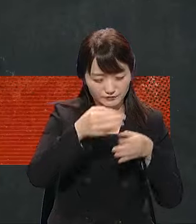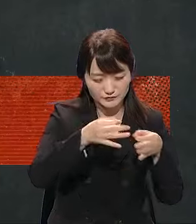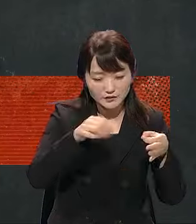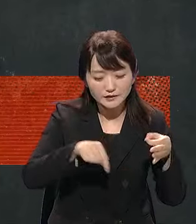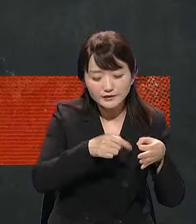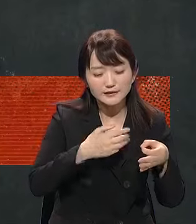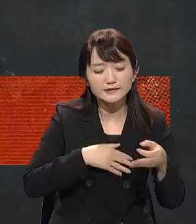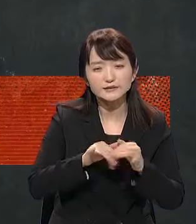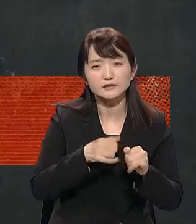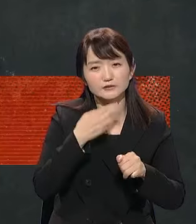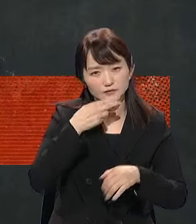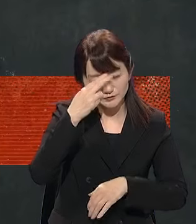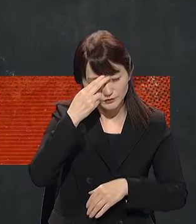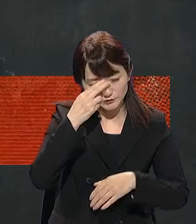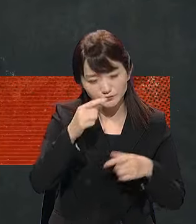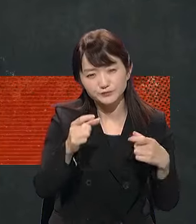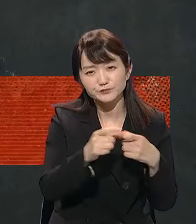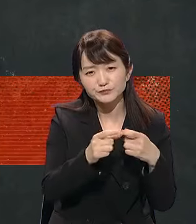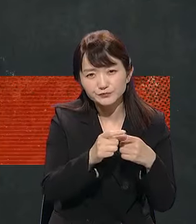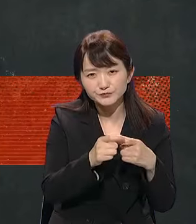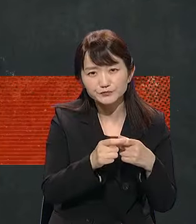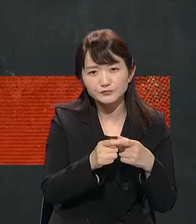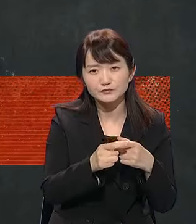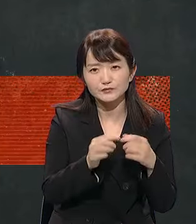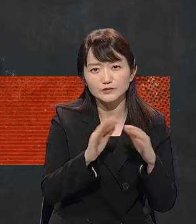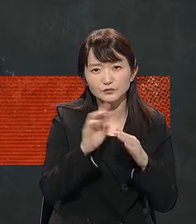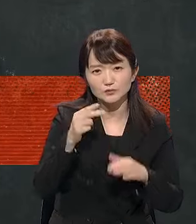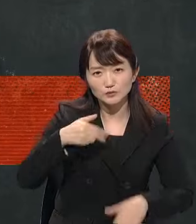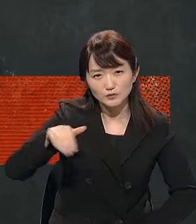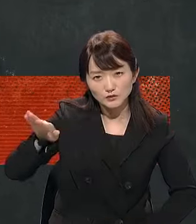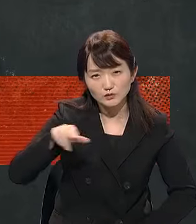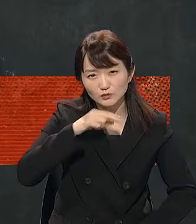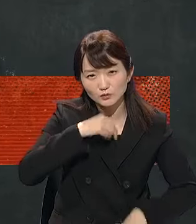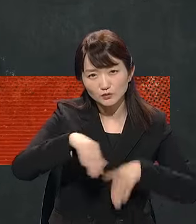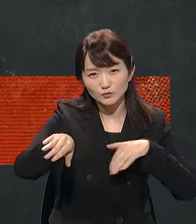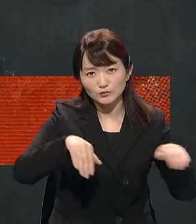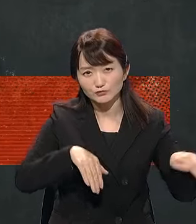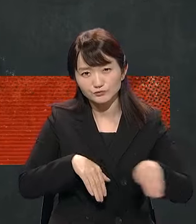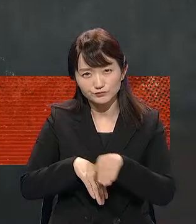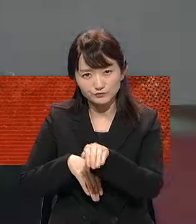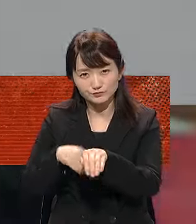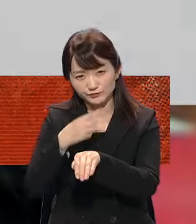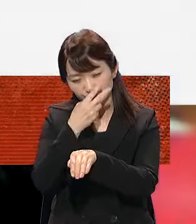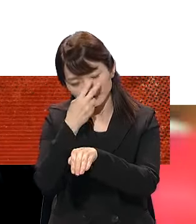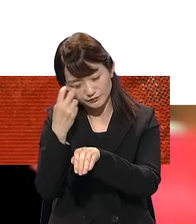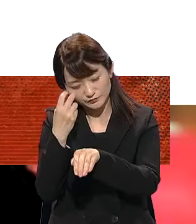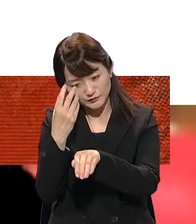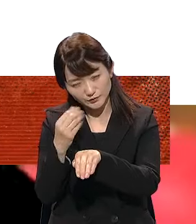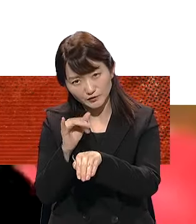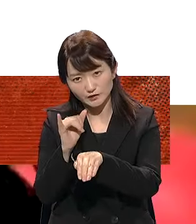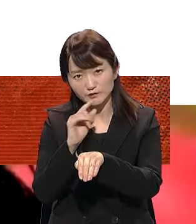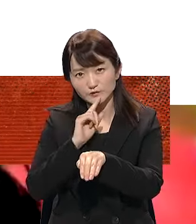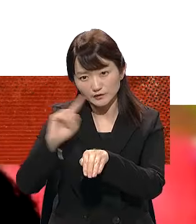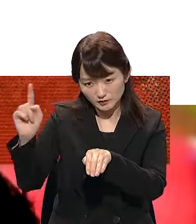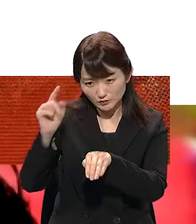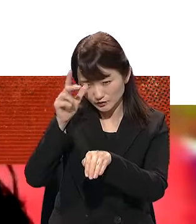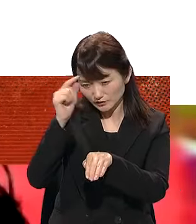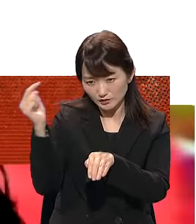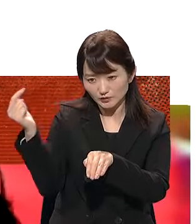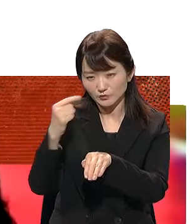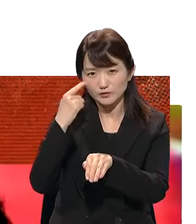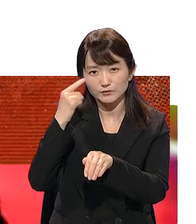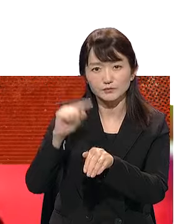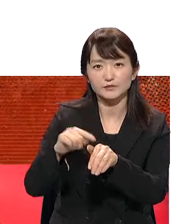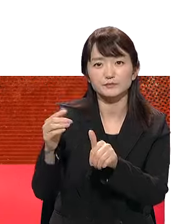걸로 알려졌고 귀가전 한 골목길에 차를 세우고 잠이 들었는데 목격자의 신고를 받고 출동한 경찰에게 붙잡혔습니다